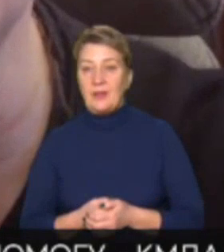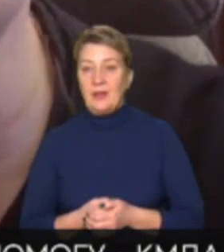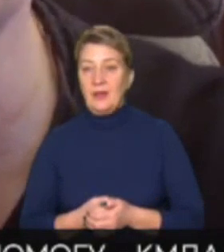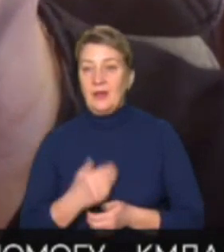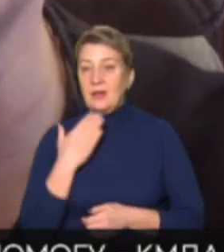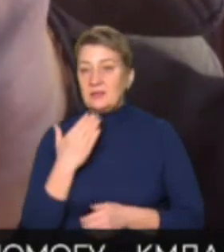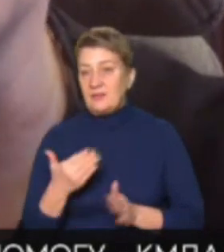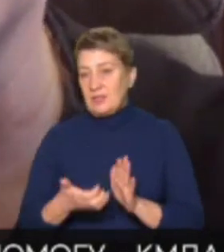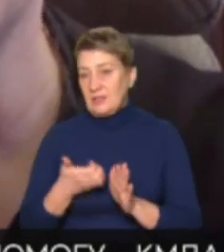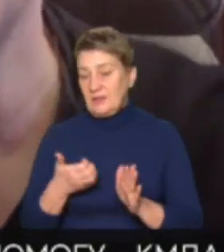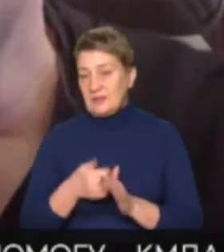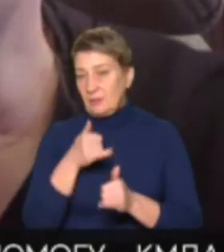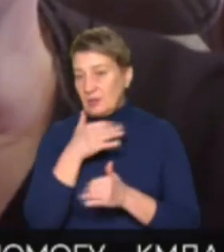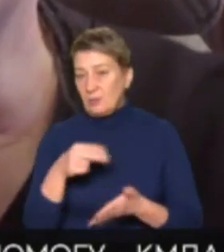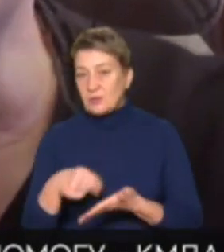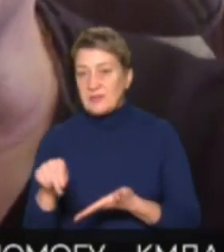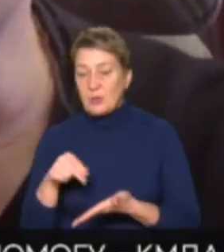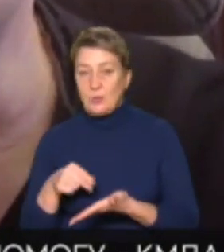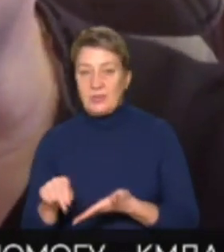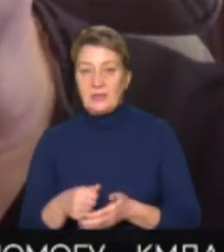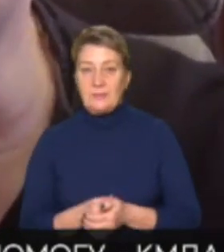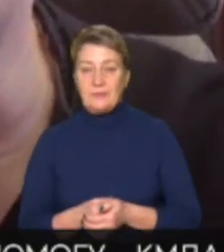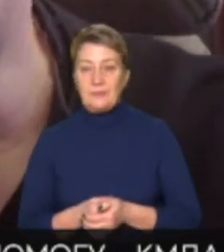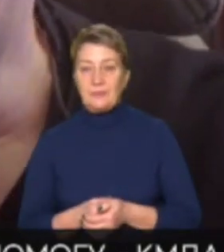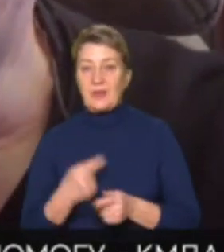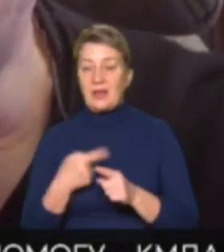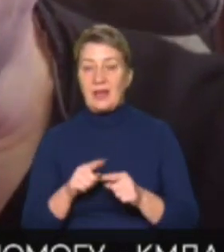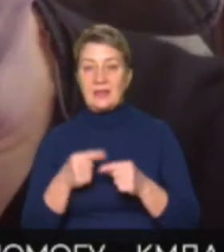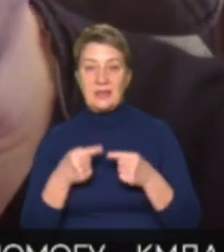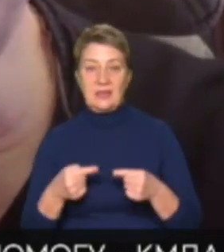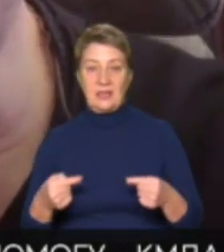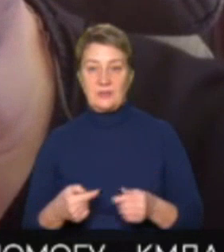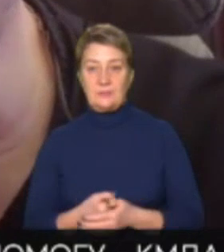дефіциту ми не можемо закупити ці речі.